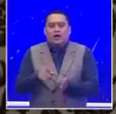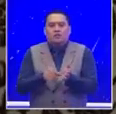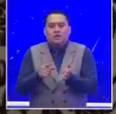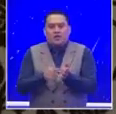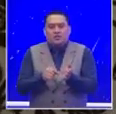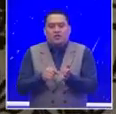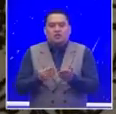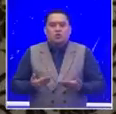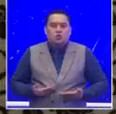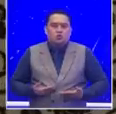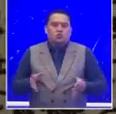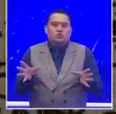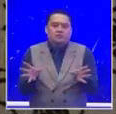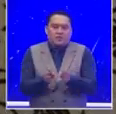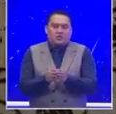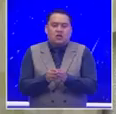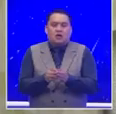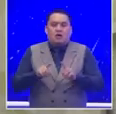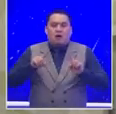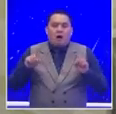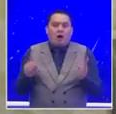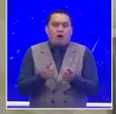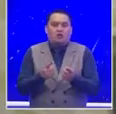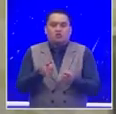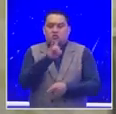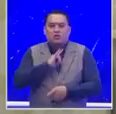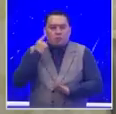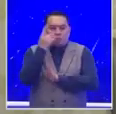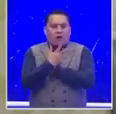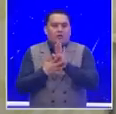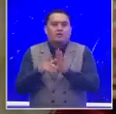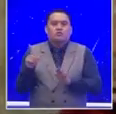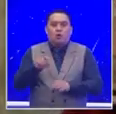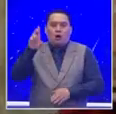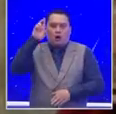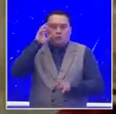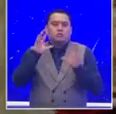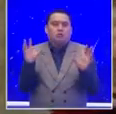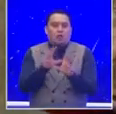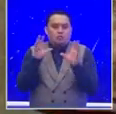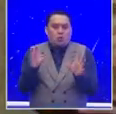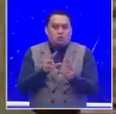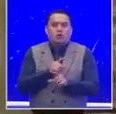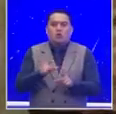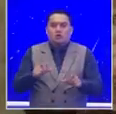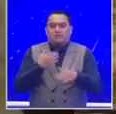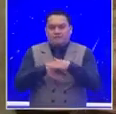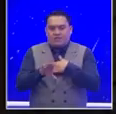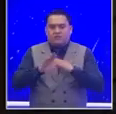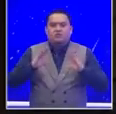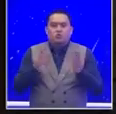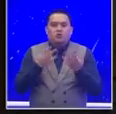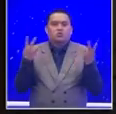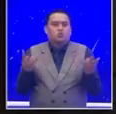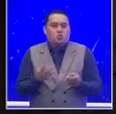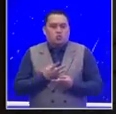лет. Супругом вдвоем живут в Талдыкургане. Ограничительные меры женщина понимает. Говорит, так государство заботится о гражданах. Но выход из ситуации искать как-то